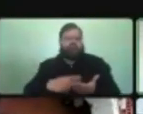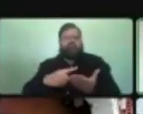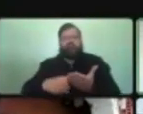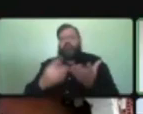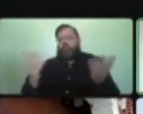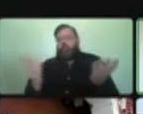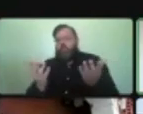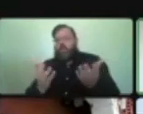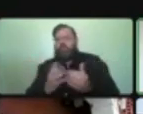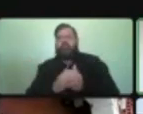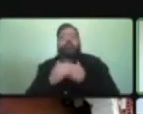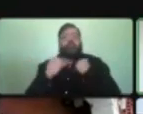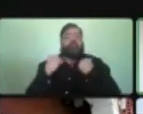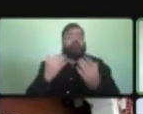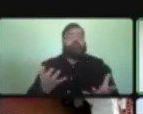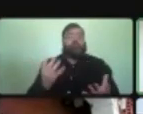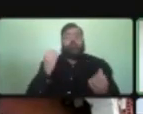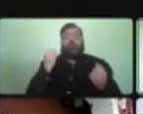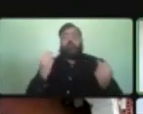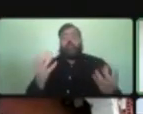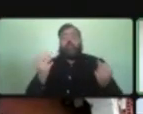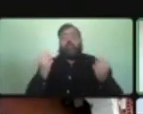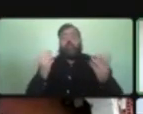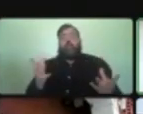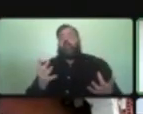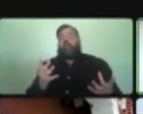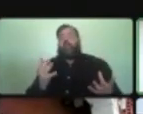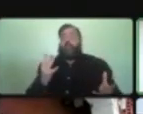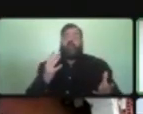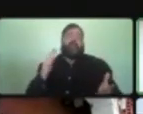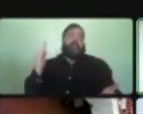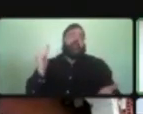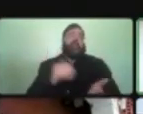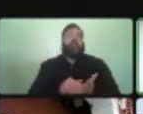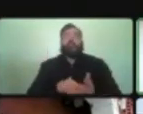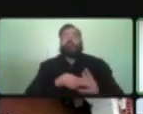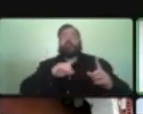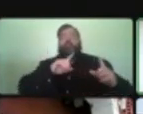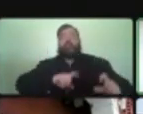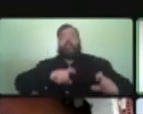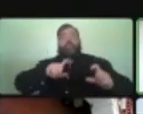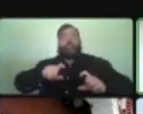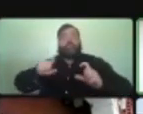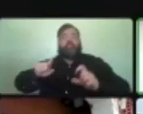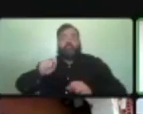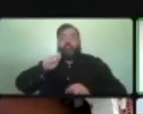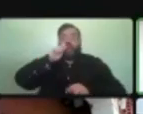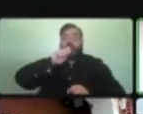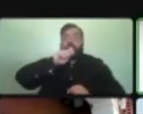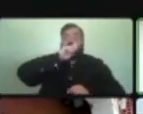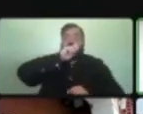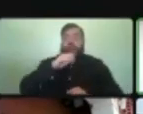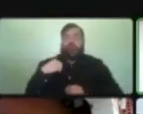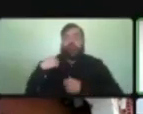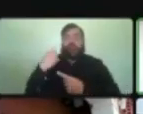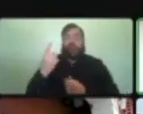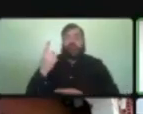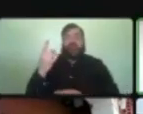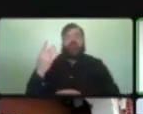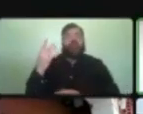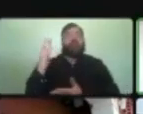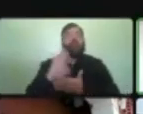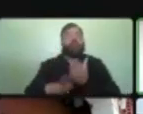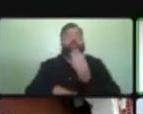sana tuizungumzie ni kwamba tuna vipimo, tulifanya vipimo vingi